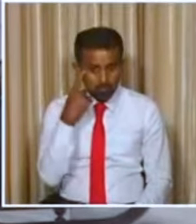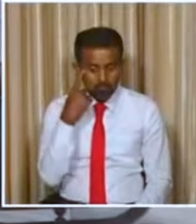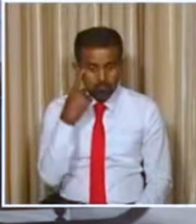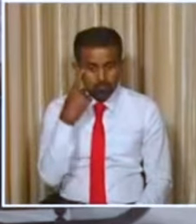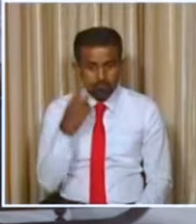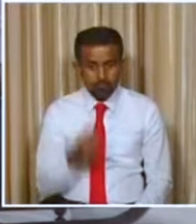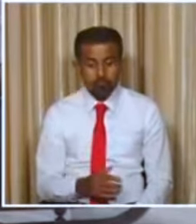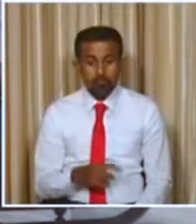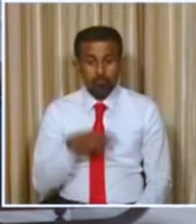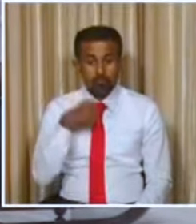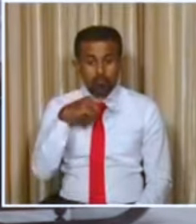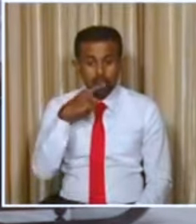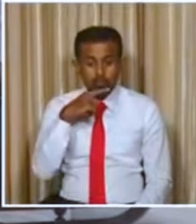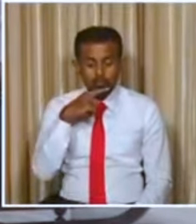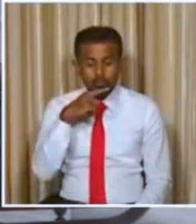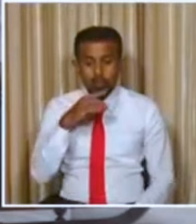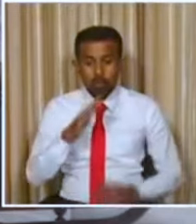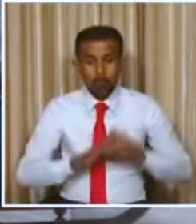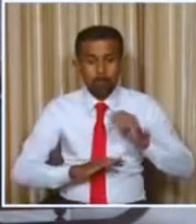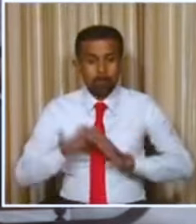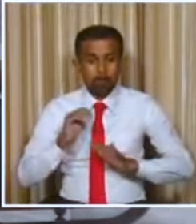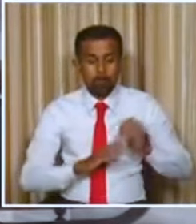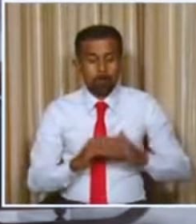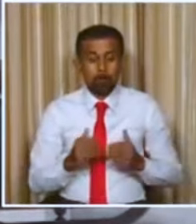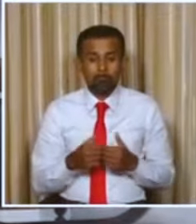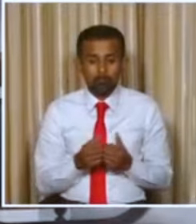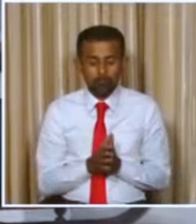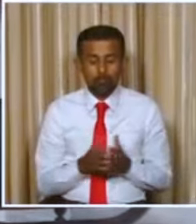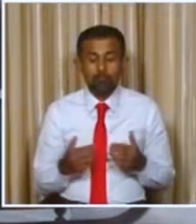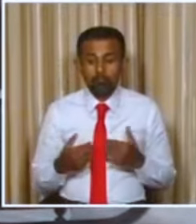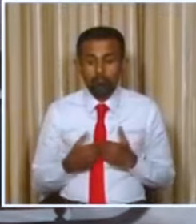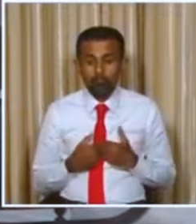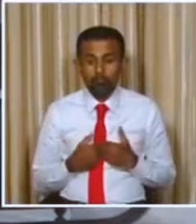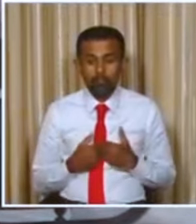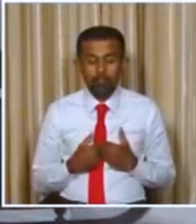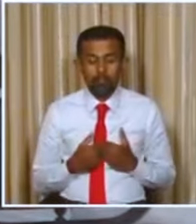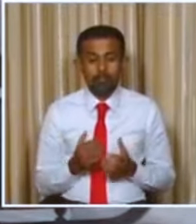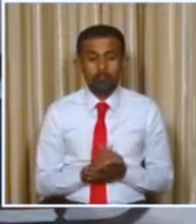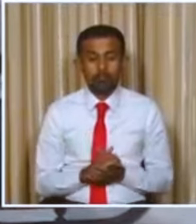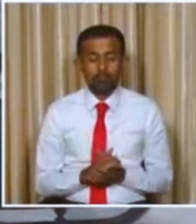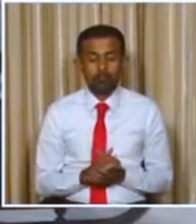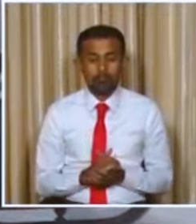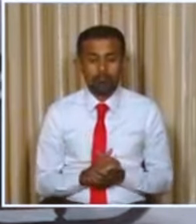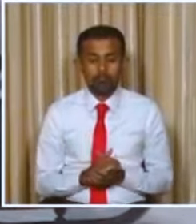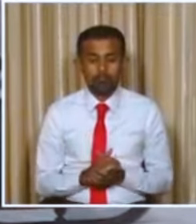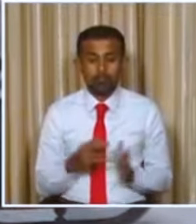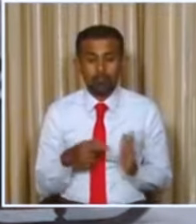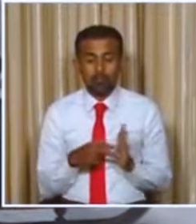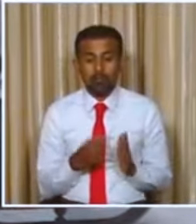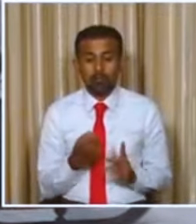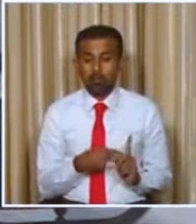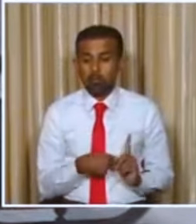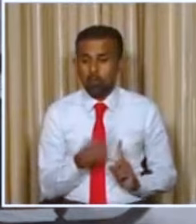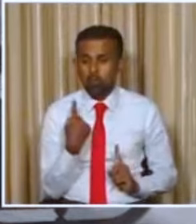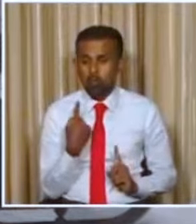செய்யக்கூடிய மிகப்பெரிய ஒரு கடத்தொழில் வருமானம் அழிக்கப்பட்டாலும் பரவாயில்லை, தமிழர்கள் அழிய வேண்டும் என்பதற்காக நீங்கள் பார்த்து